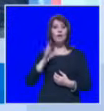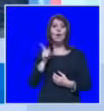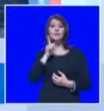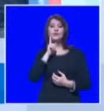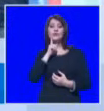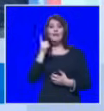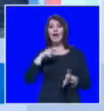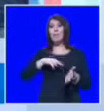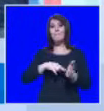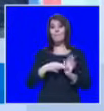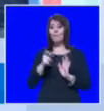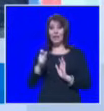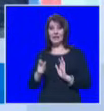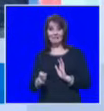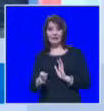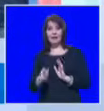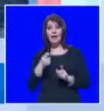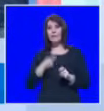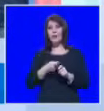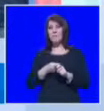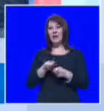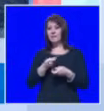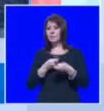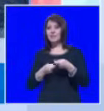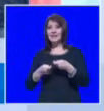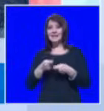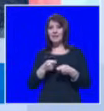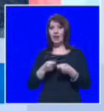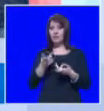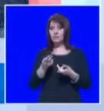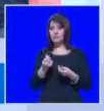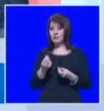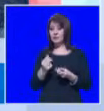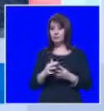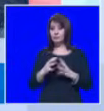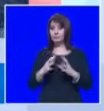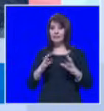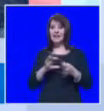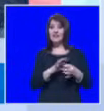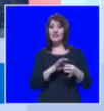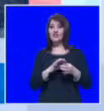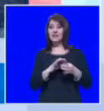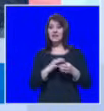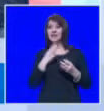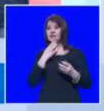и е под прожекторите, да прави сделки в такъв размер, свързани с имоти и